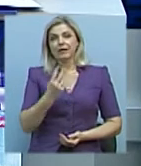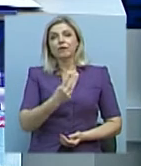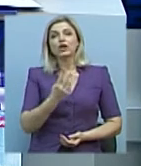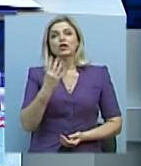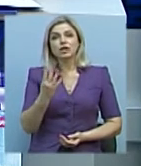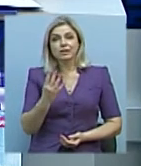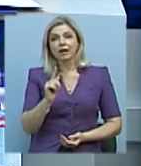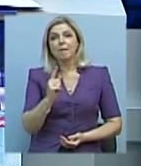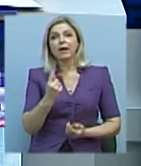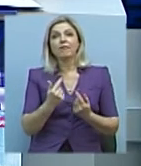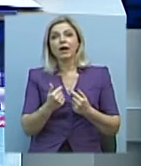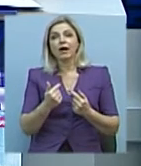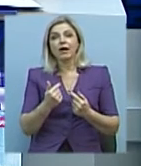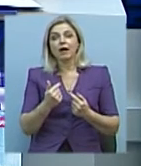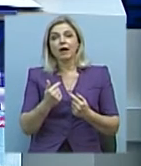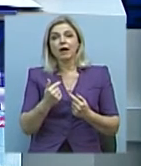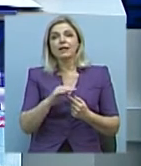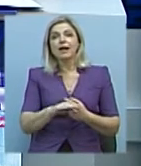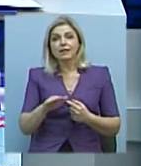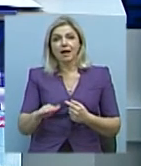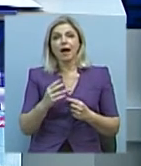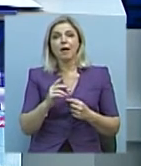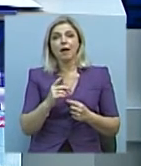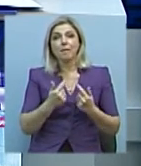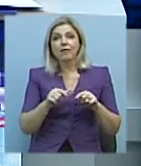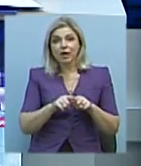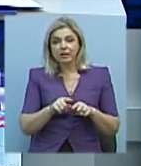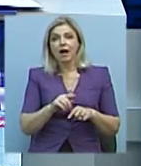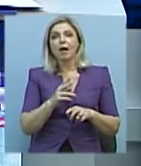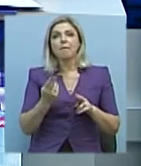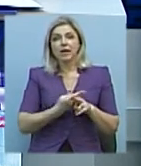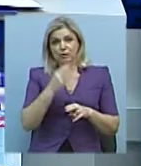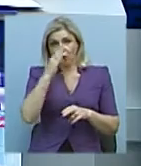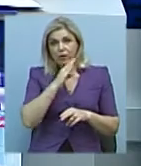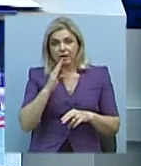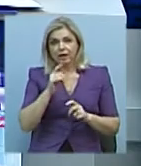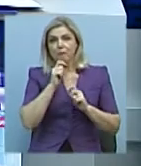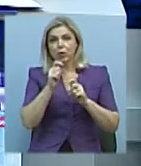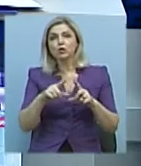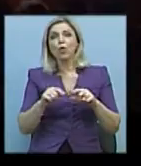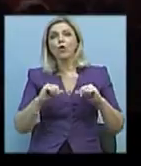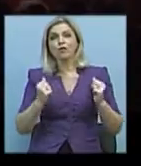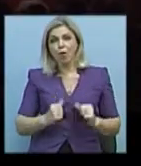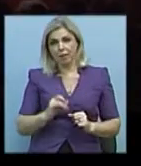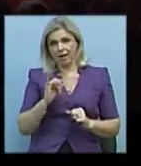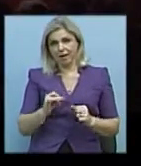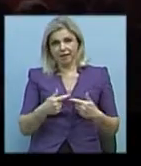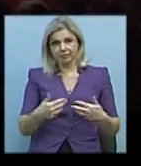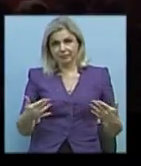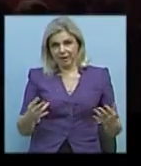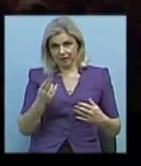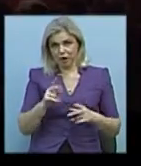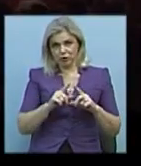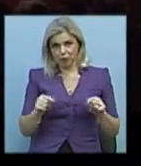24 першачкам, які позбавлені батьківської опіки, подарували шкільну форму та шкільне приладдя.